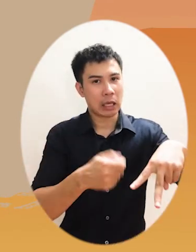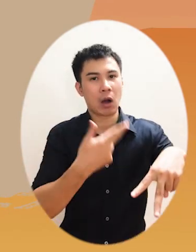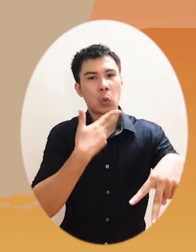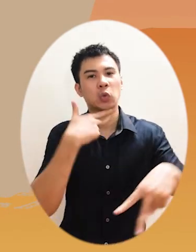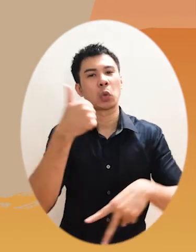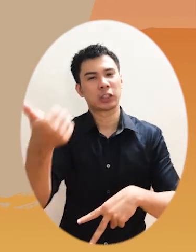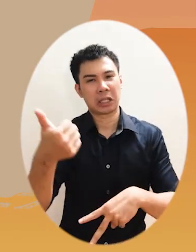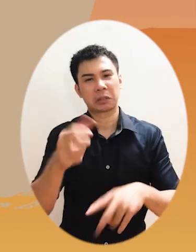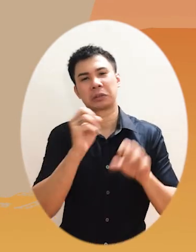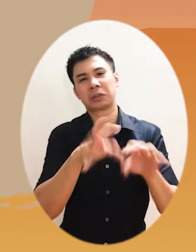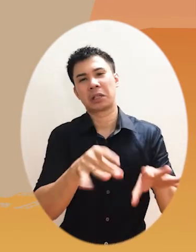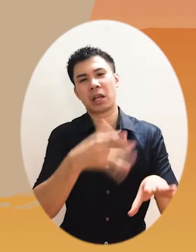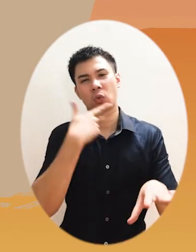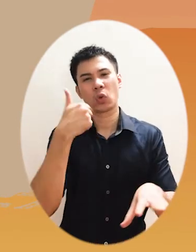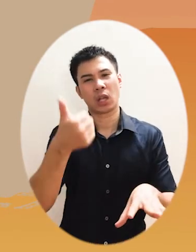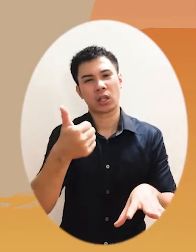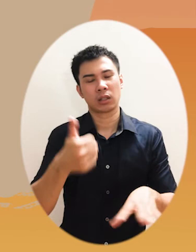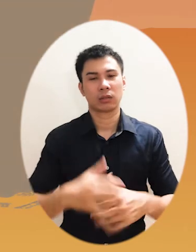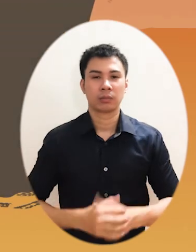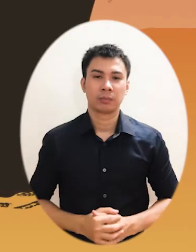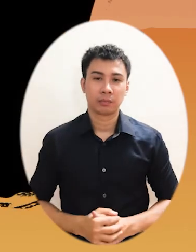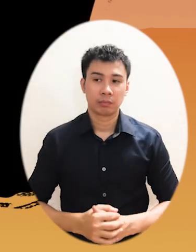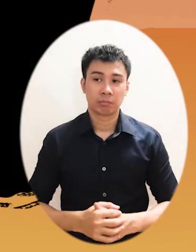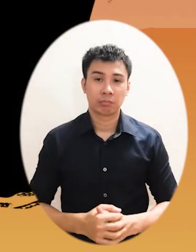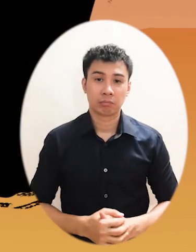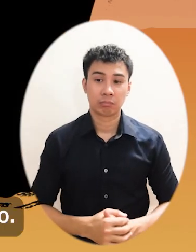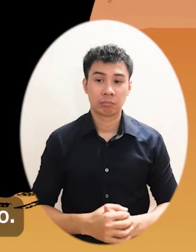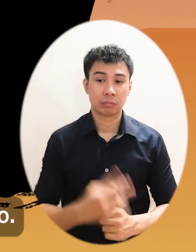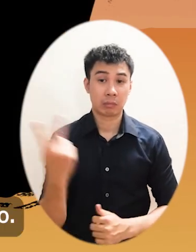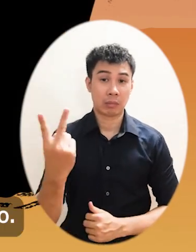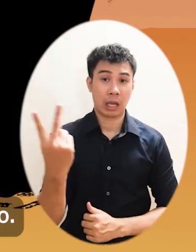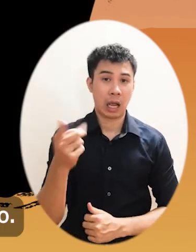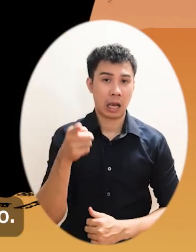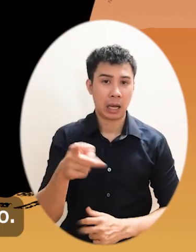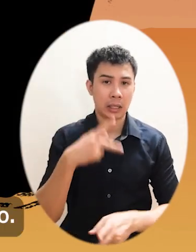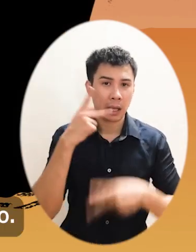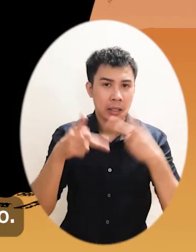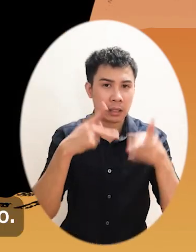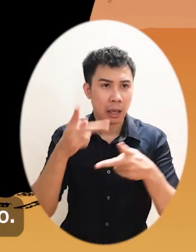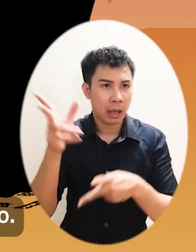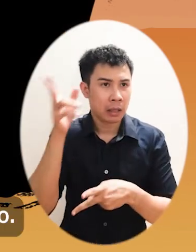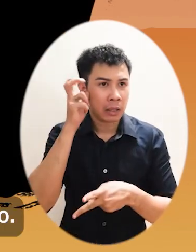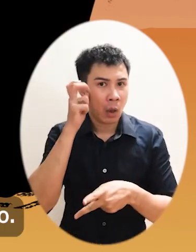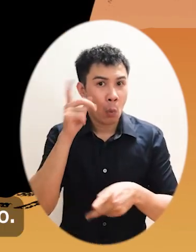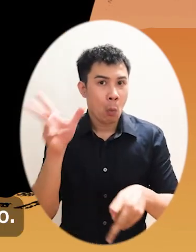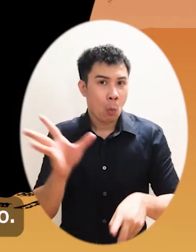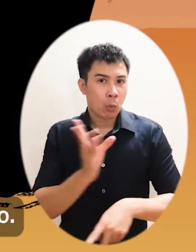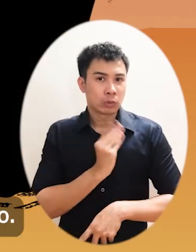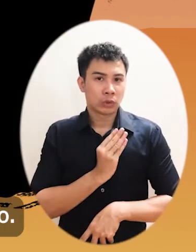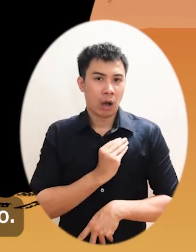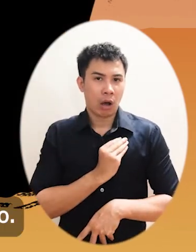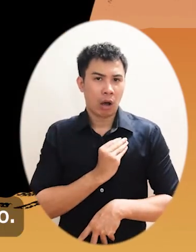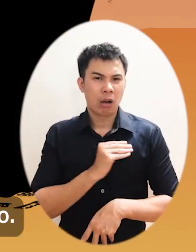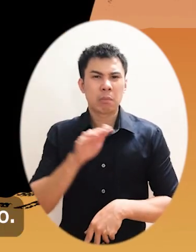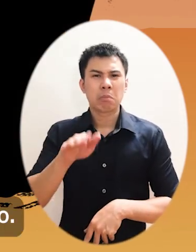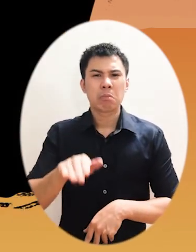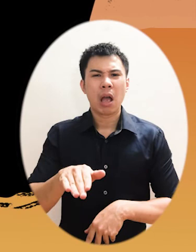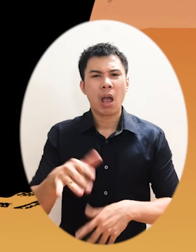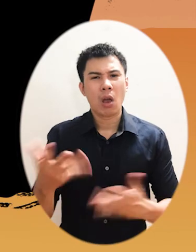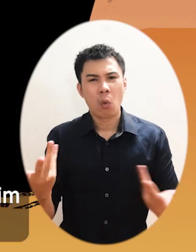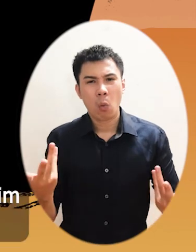đánh con là cách tốt nhất để nghe lời ư? Cả bạn nhỏ này, nghe bạn ấy kể, mình cũng thấy sợ